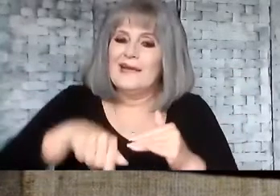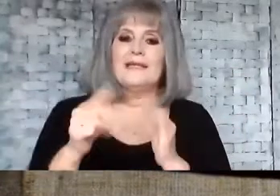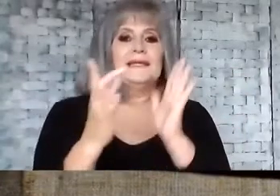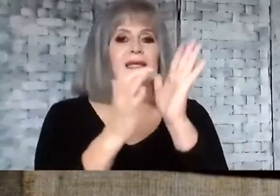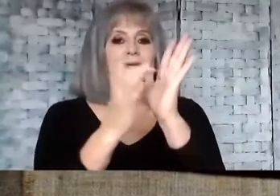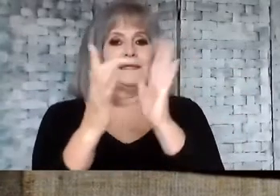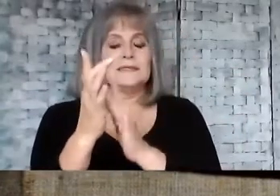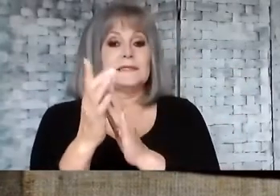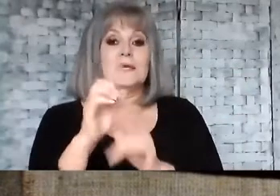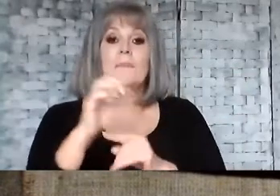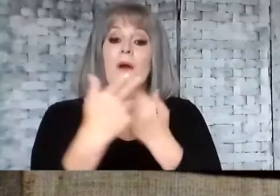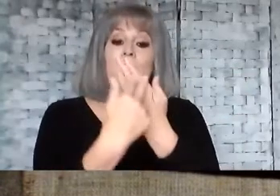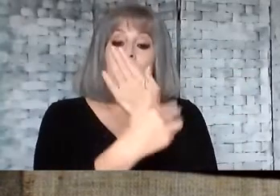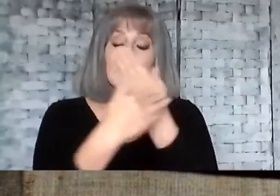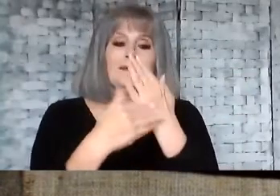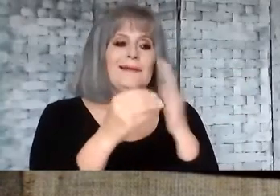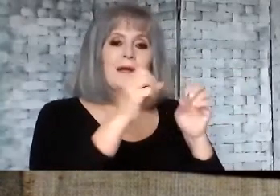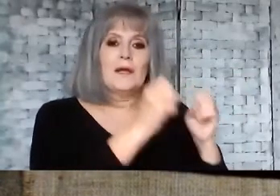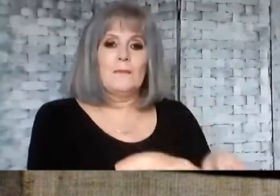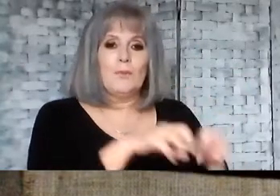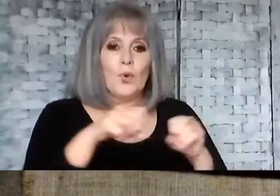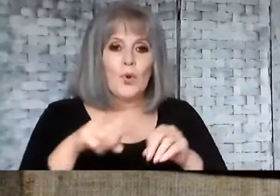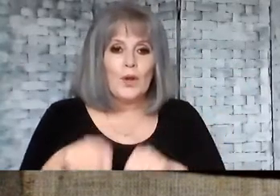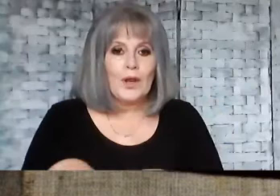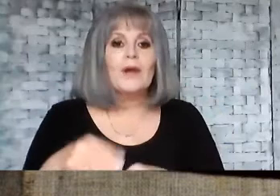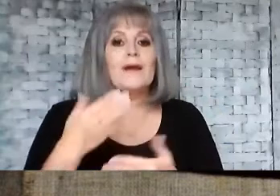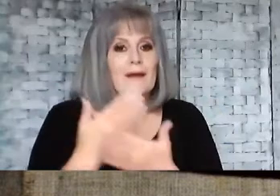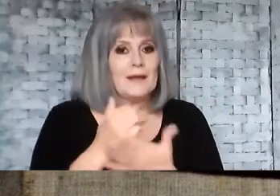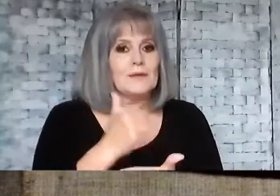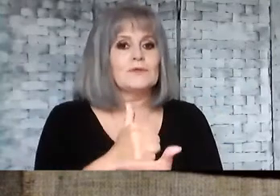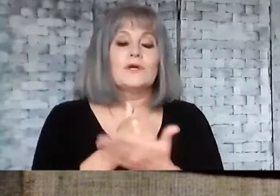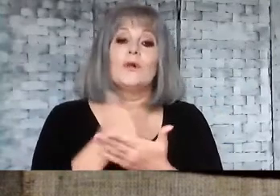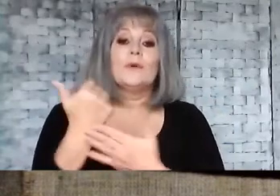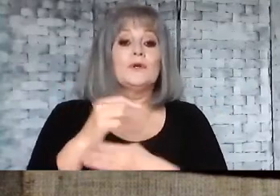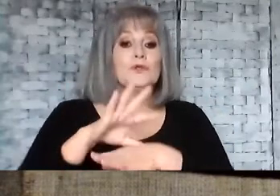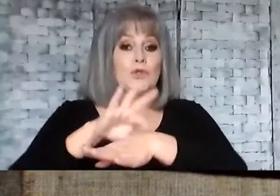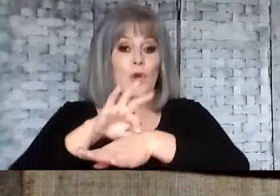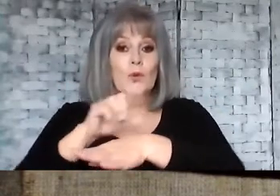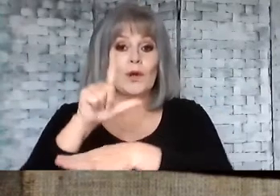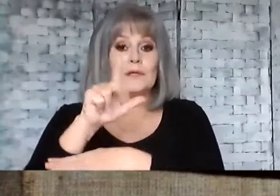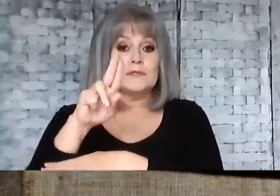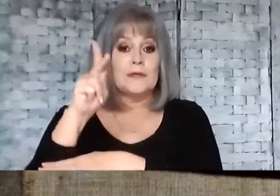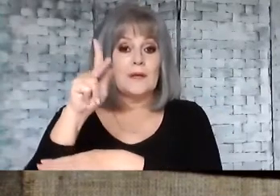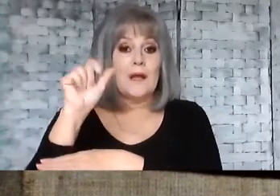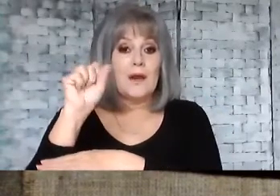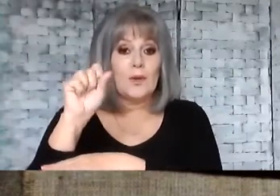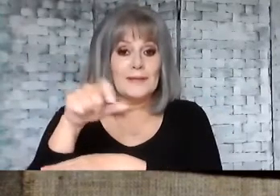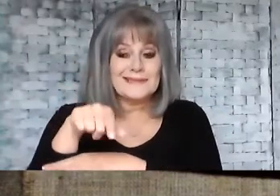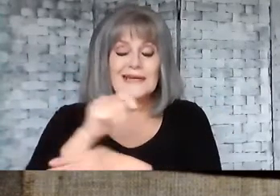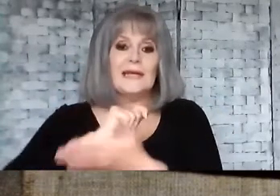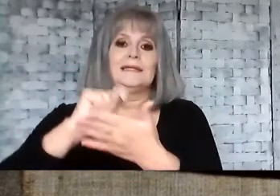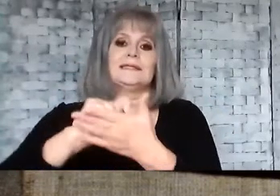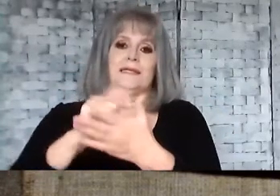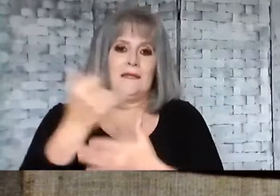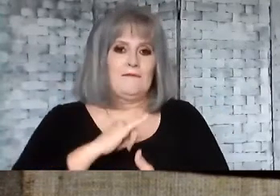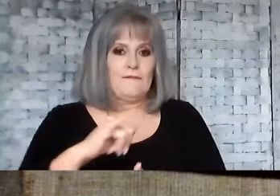dink Handelinge kan ons help, want dit is die story van Jesus, wat Lukas vir ons skryf. Sodat ons het kan ken, sodat ons kan deel wees